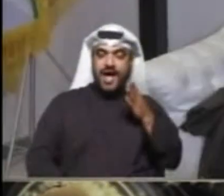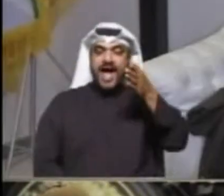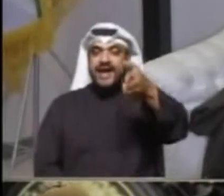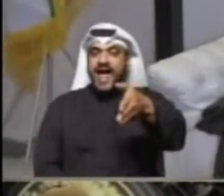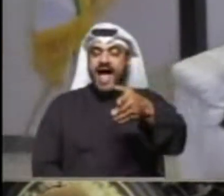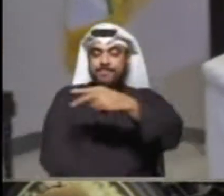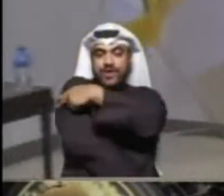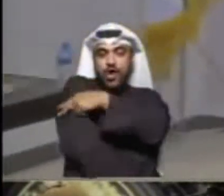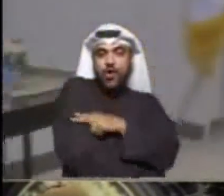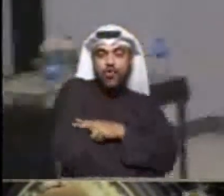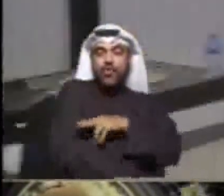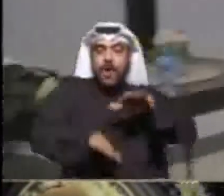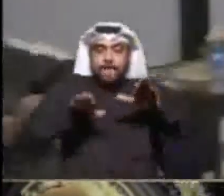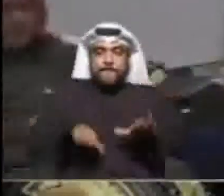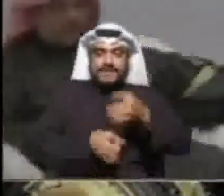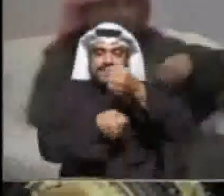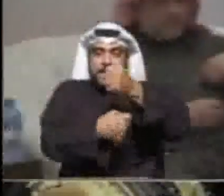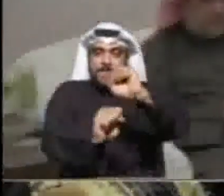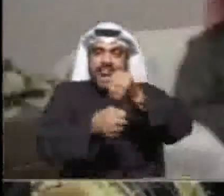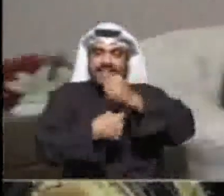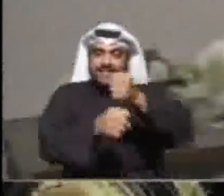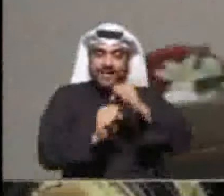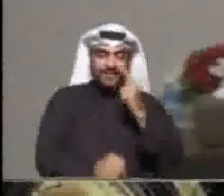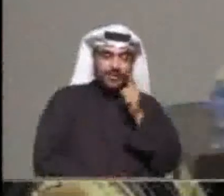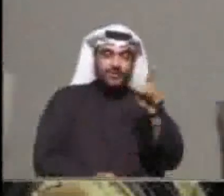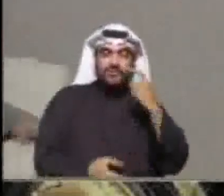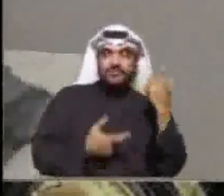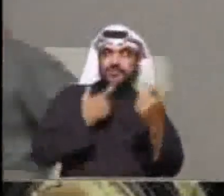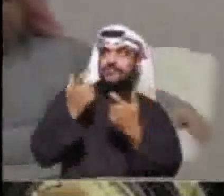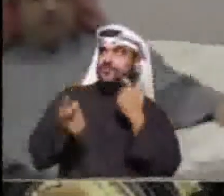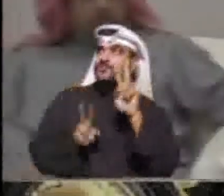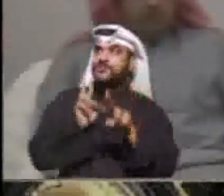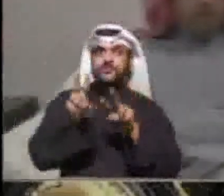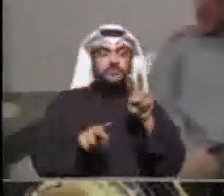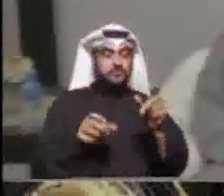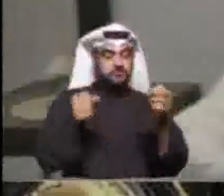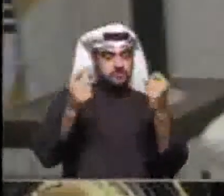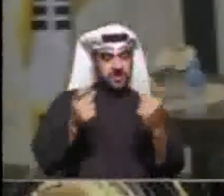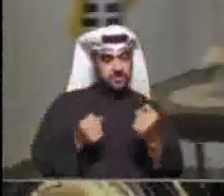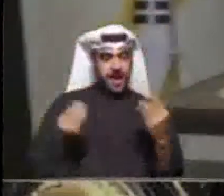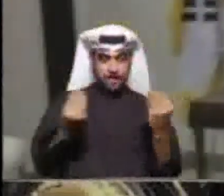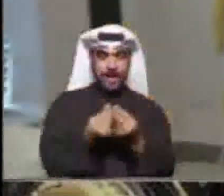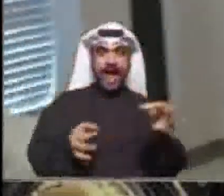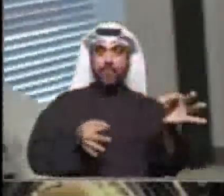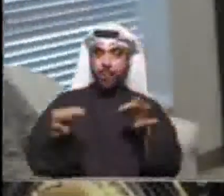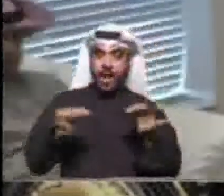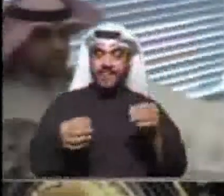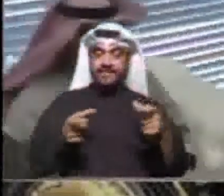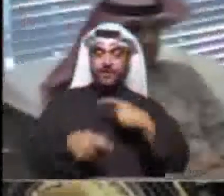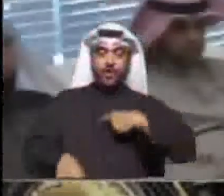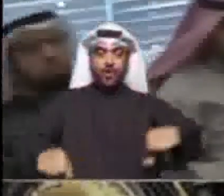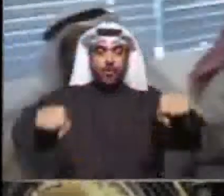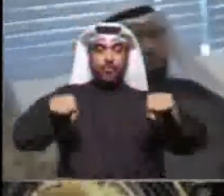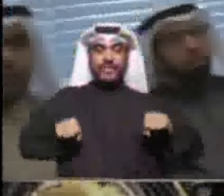وأعضاء المجلس البلدي المشروع ميدانيا بحضور المهندسة سهى أشكراني مدير عام الهيئة